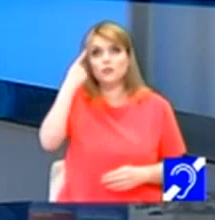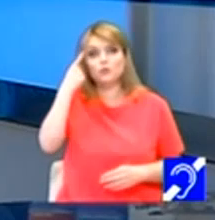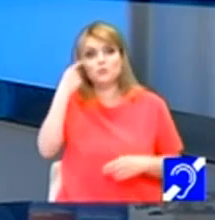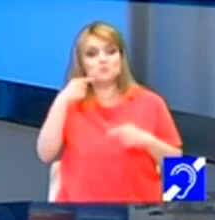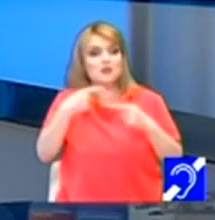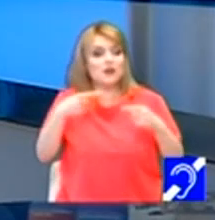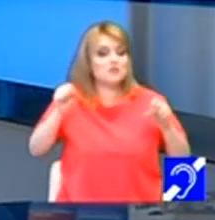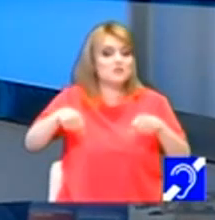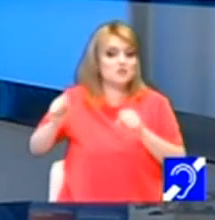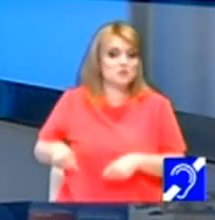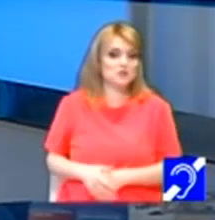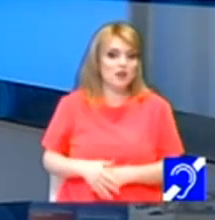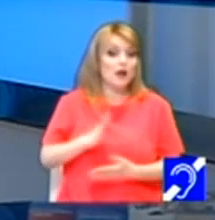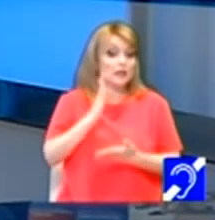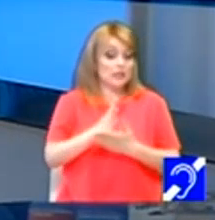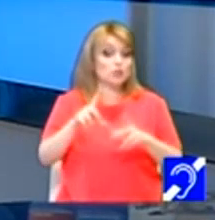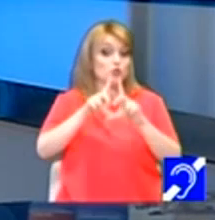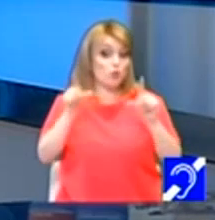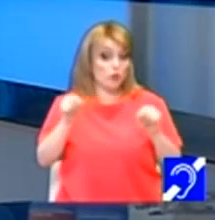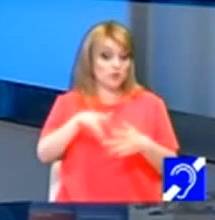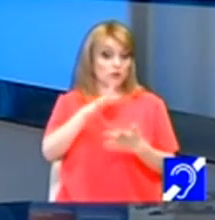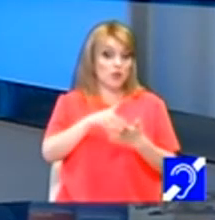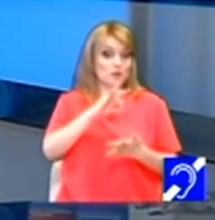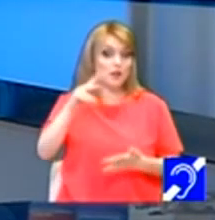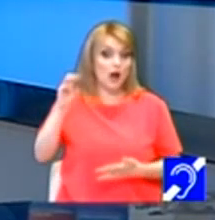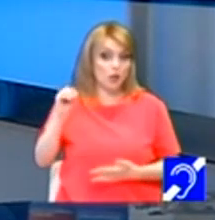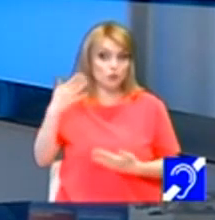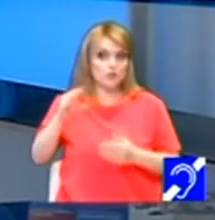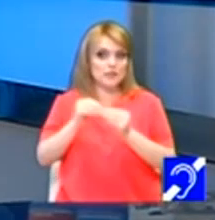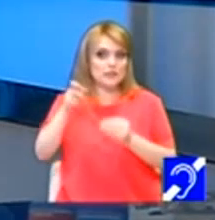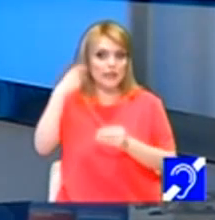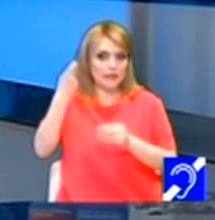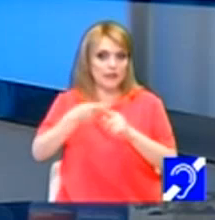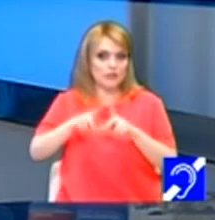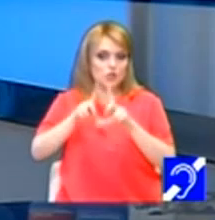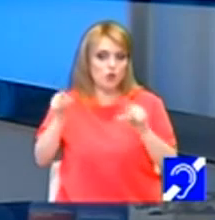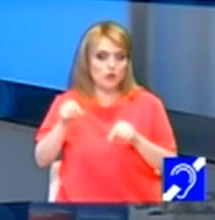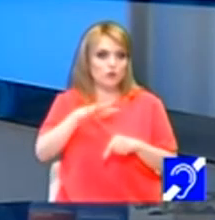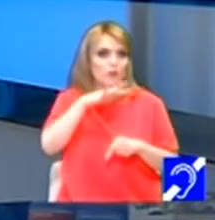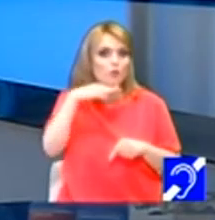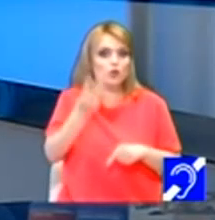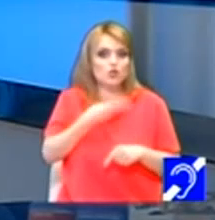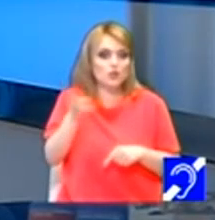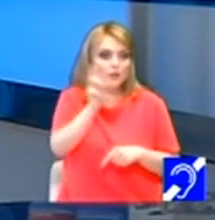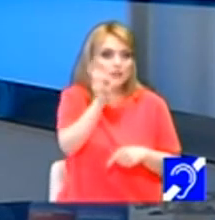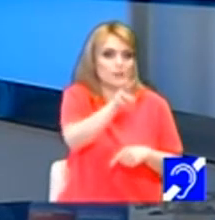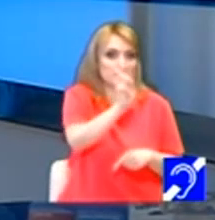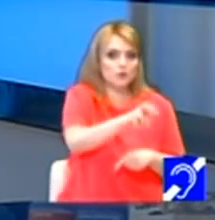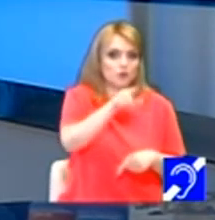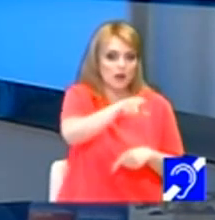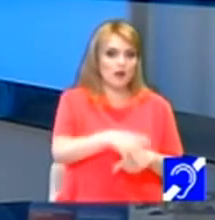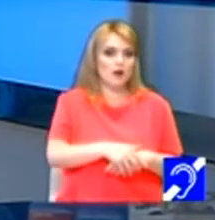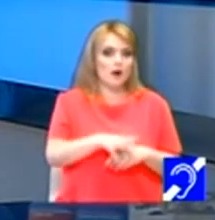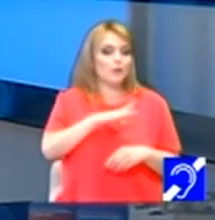posibilitățile. Deși există de 10 ani, o școală din Milano atrage din ce în ce mai mulți părinți, pentru simplul fapt că cei mici fac cele mai multe lecții